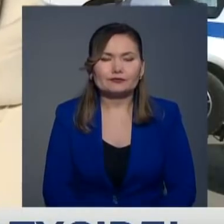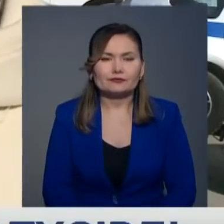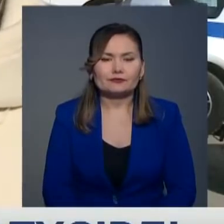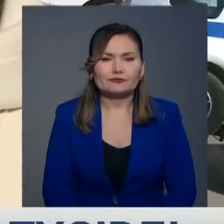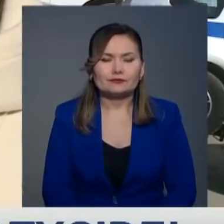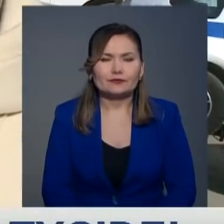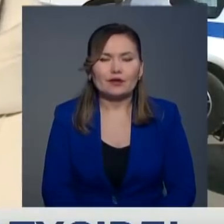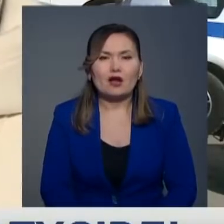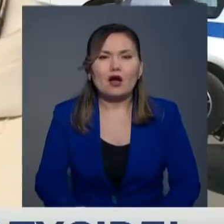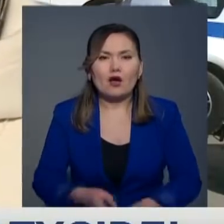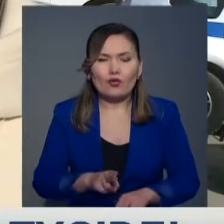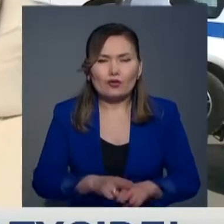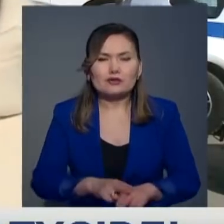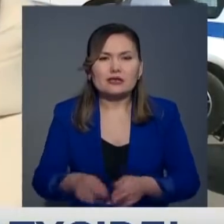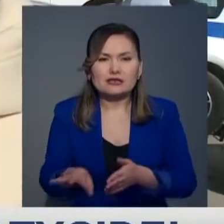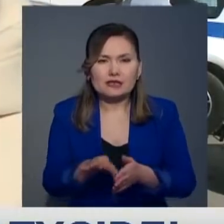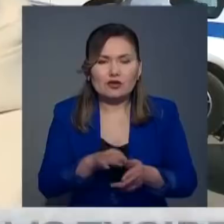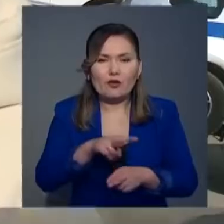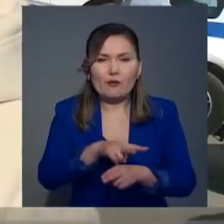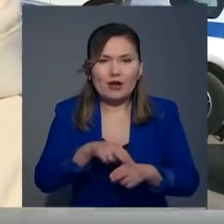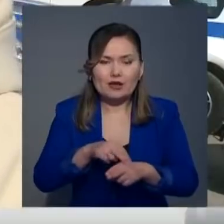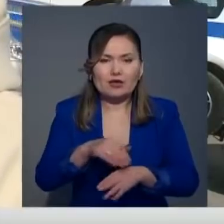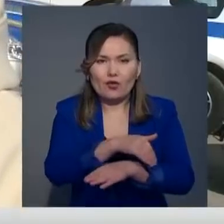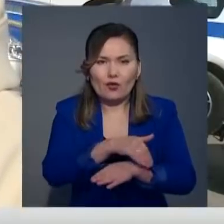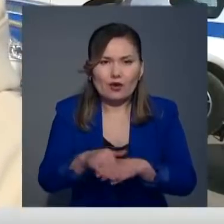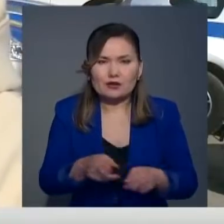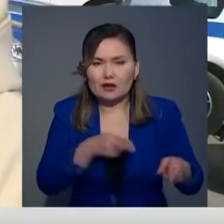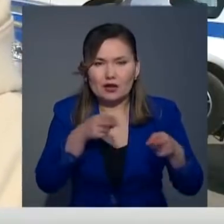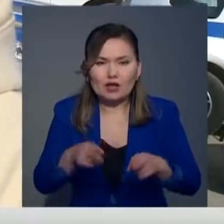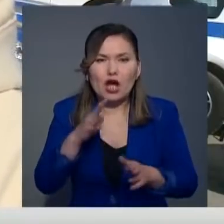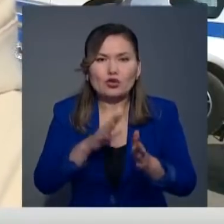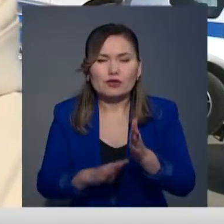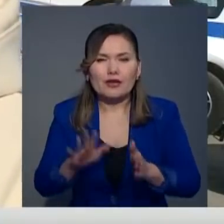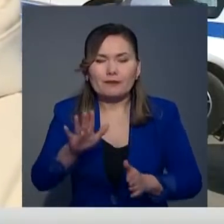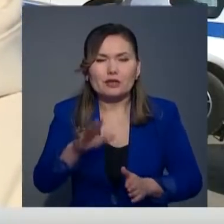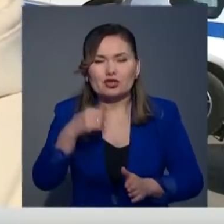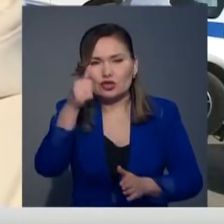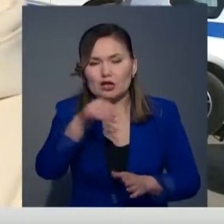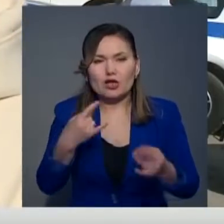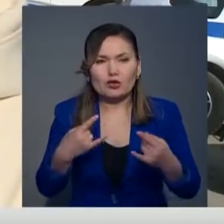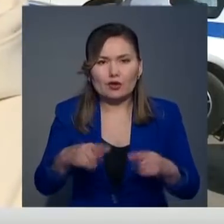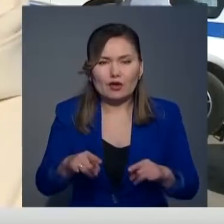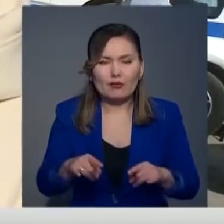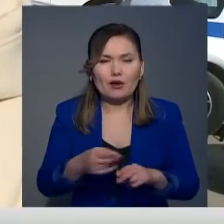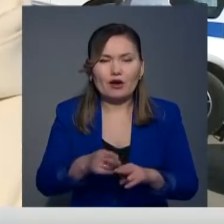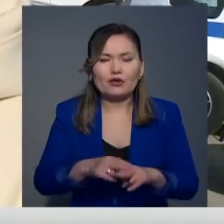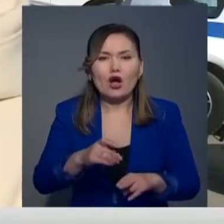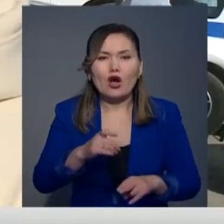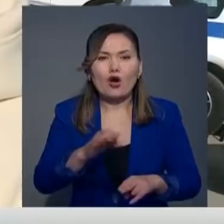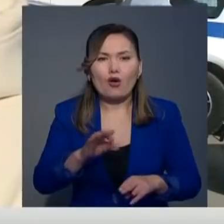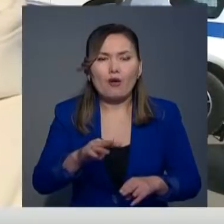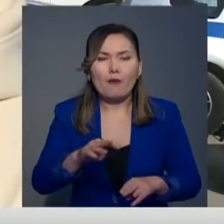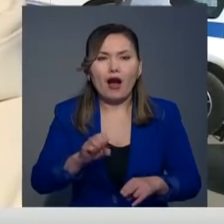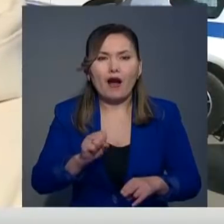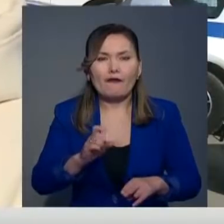Сол бойда көрсетілген мекен-жайға жедел тергеу тобы жіберілді. 95-ші жылы туылған Хоум Авто Инвест жауапкершілігі